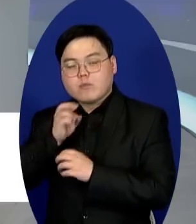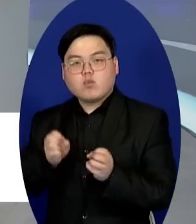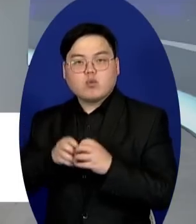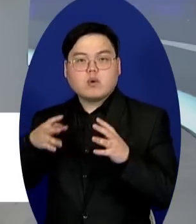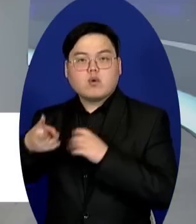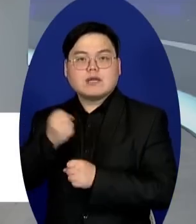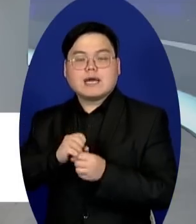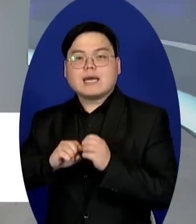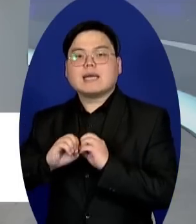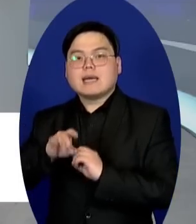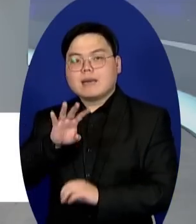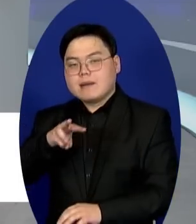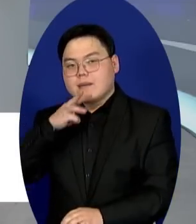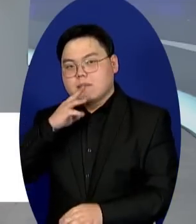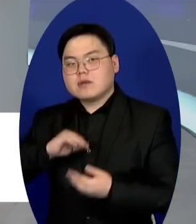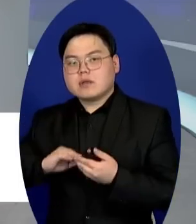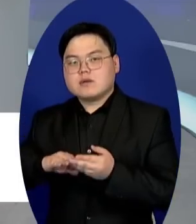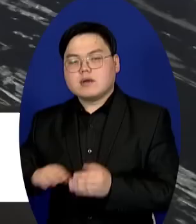байгуулалтын ажлыг одоо таймлан үргэлжлэе.